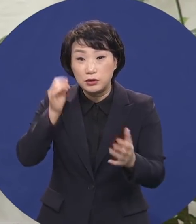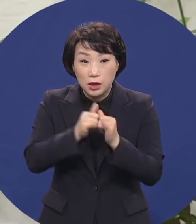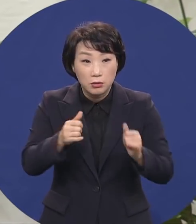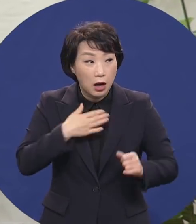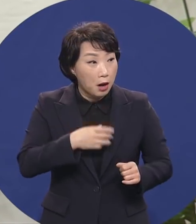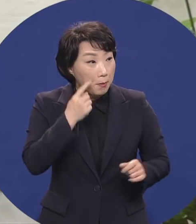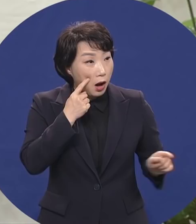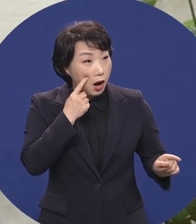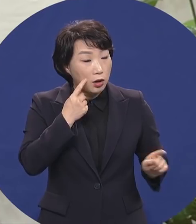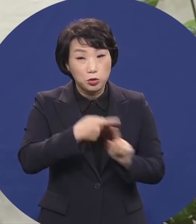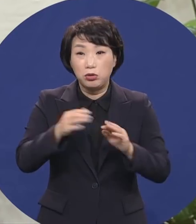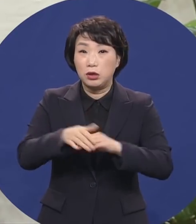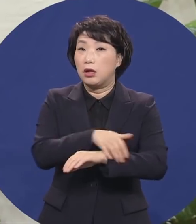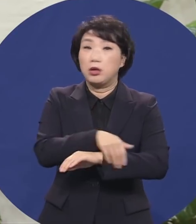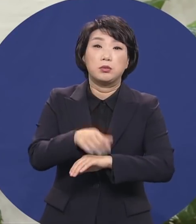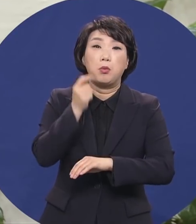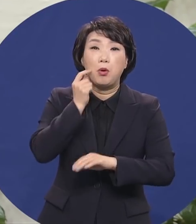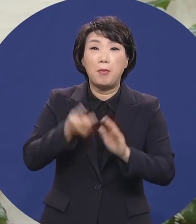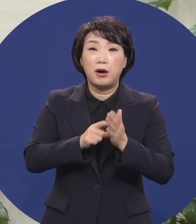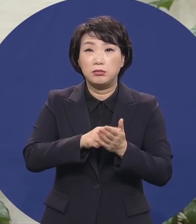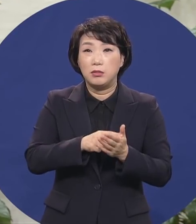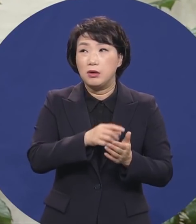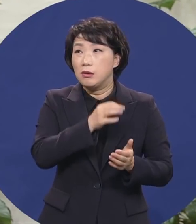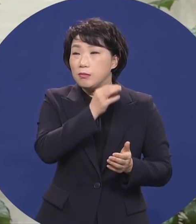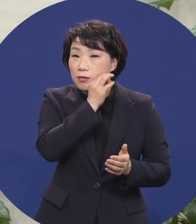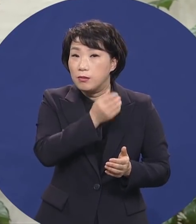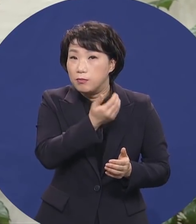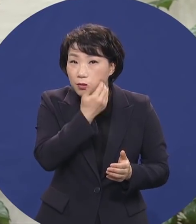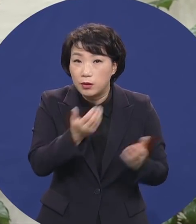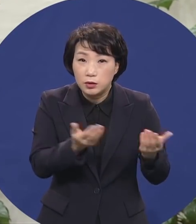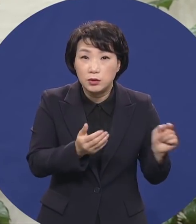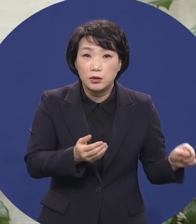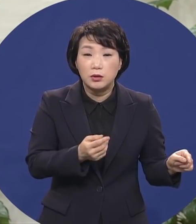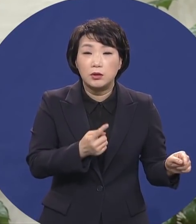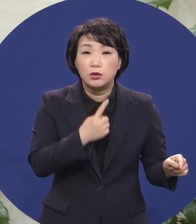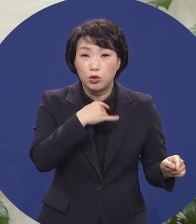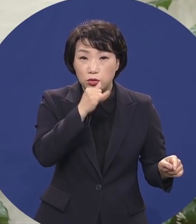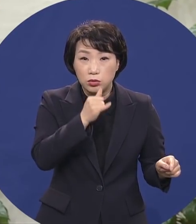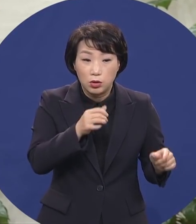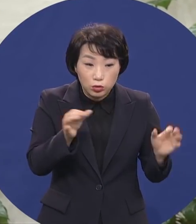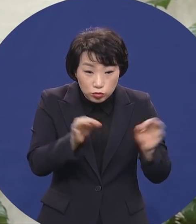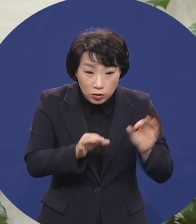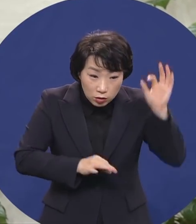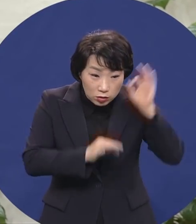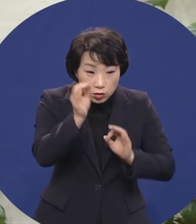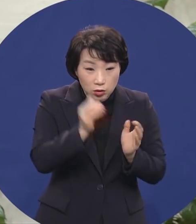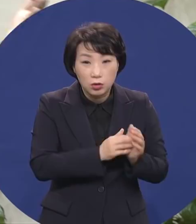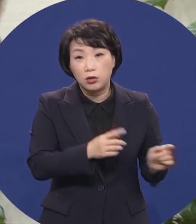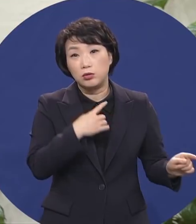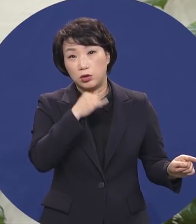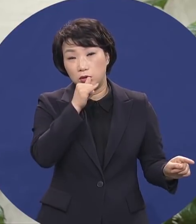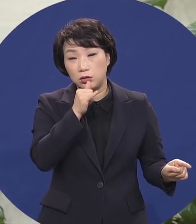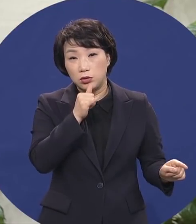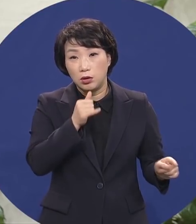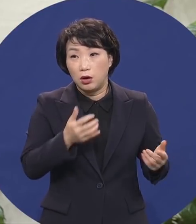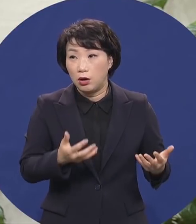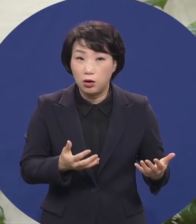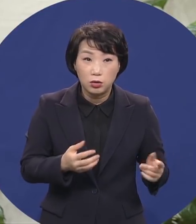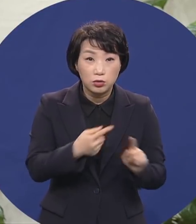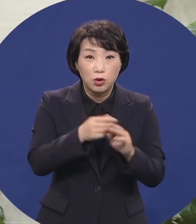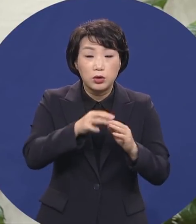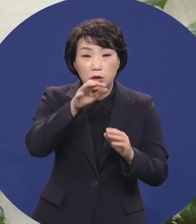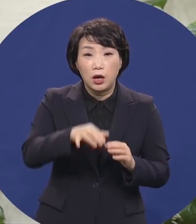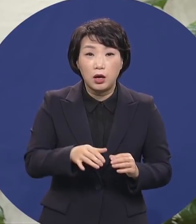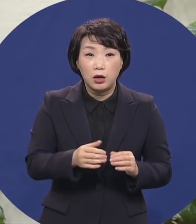알면 교회를 못 다닐 정도로 힘든 일이 내가 순간 사이에 저지른 일들이 이런 일이 교회